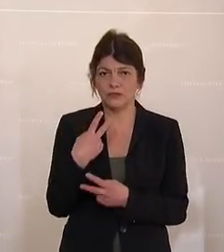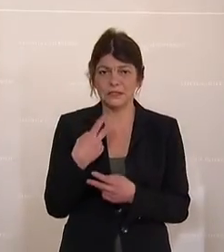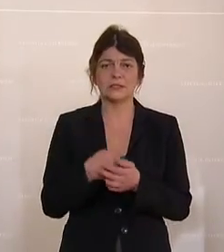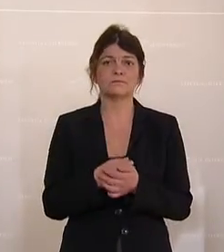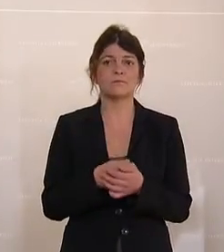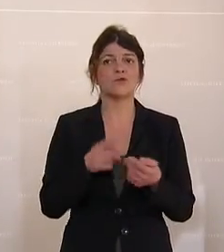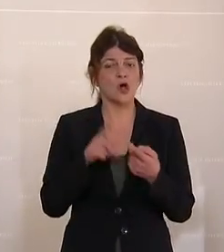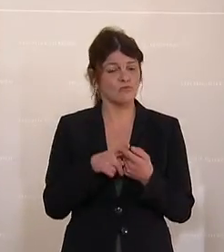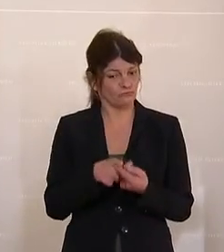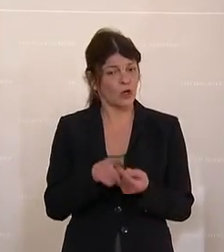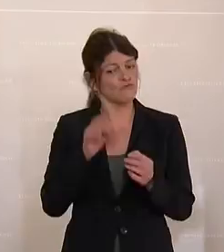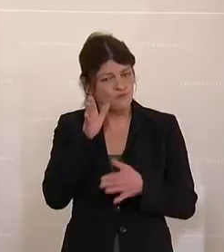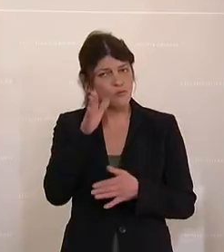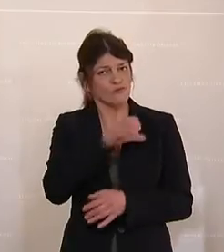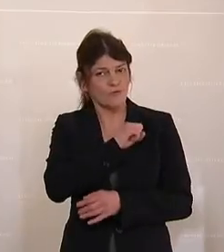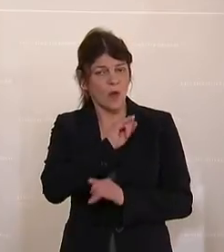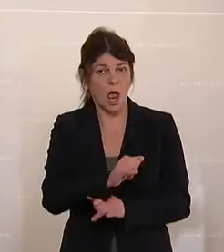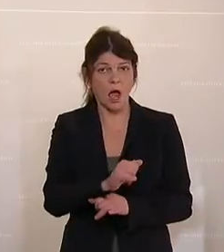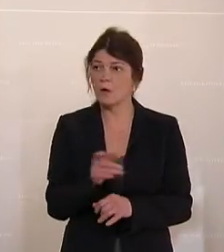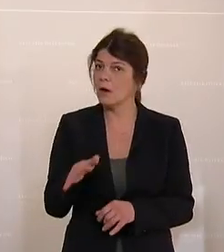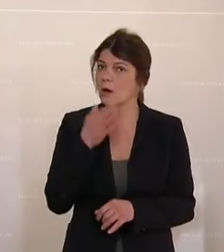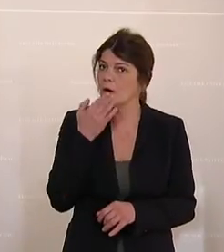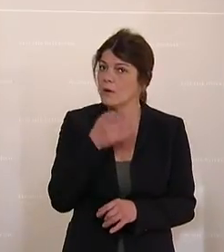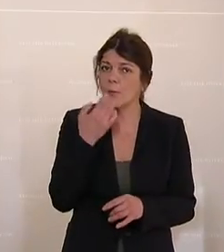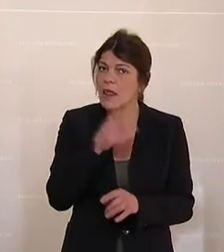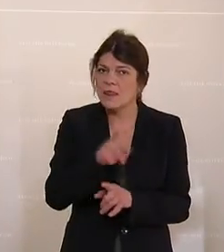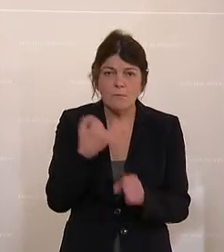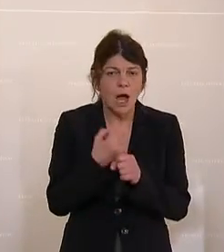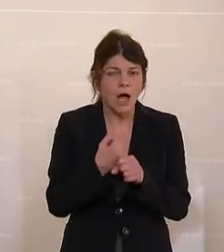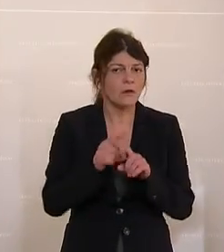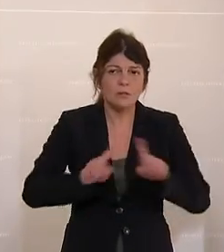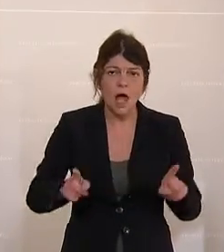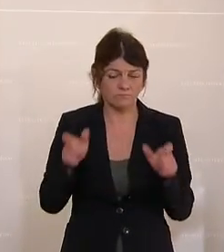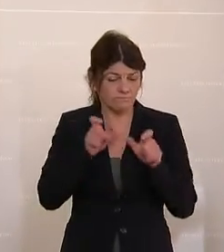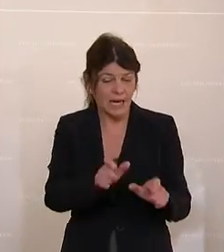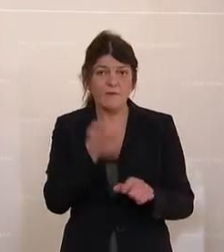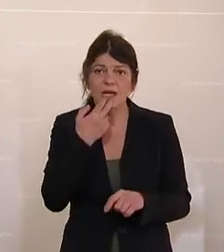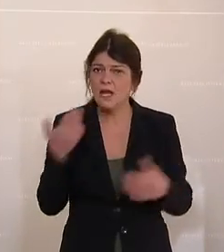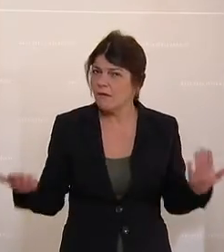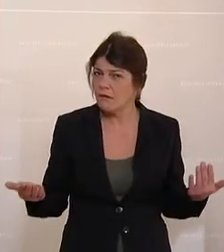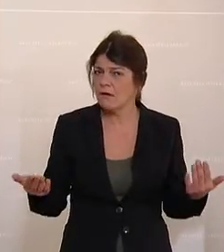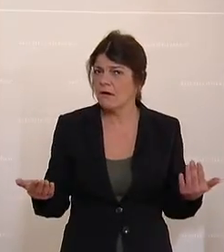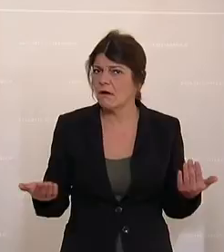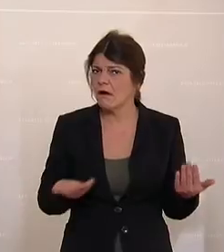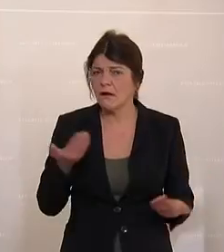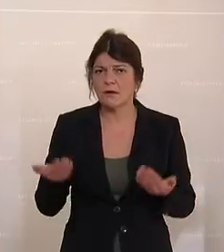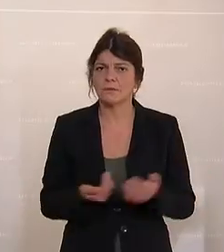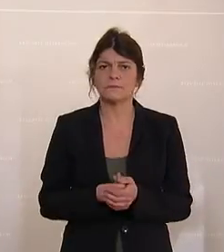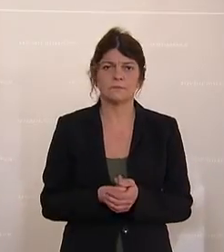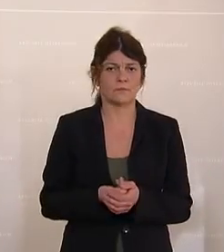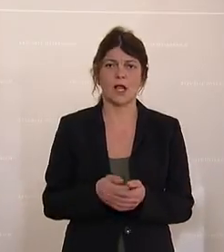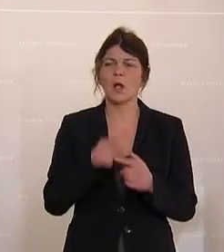für erfolgreich hält, nicht durchsetzen will, sondern verhindern will. Und auch